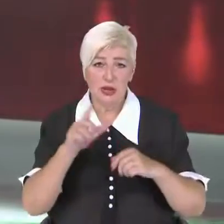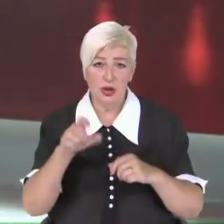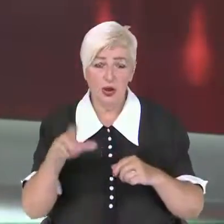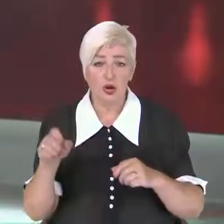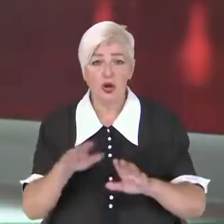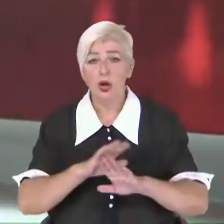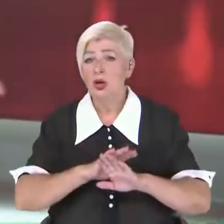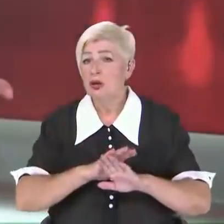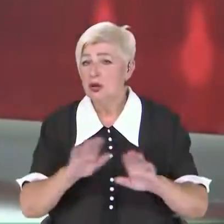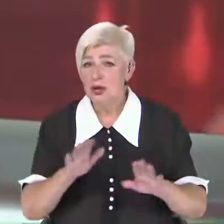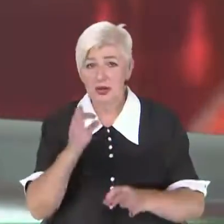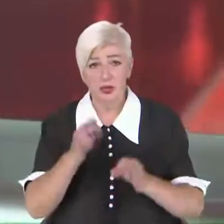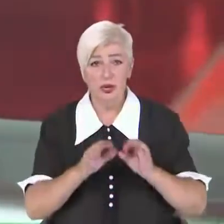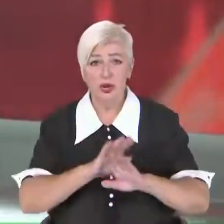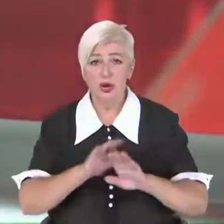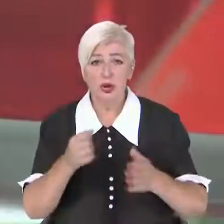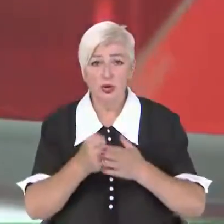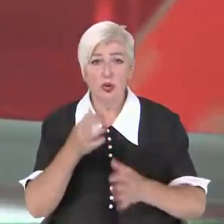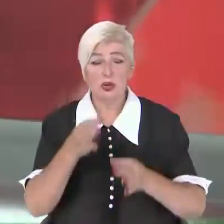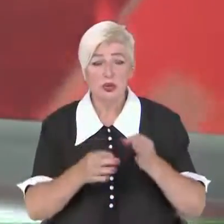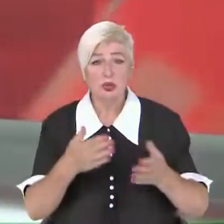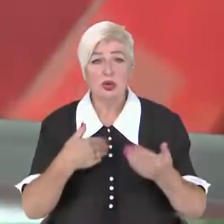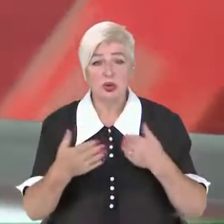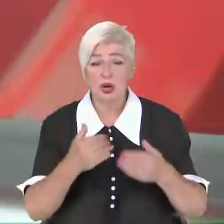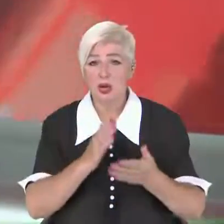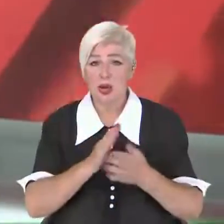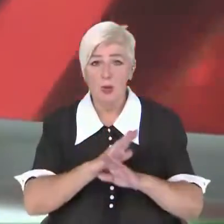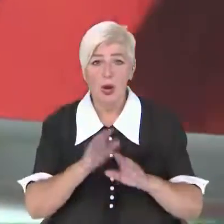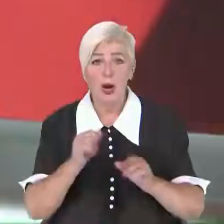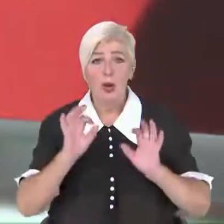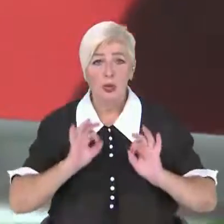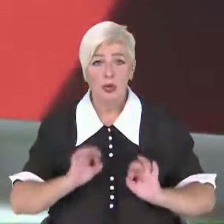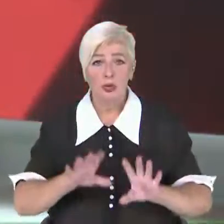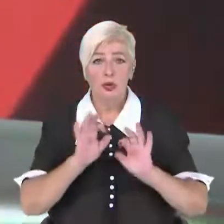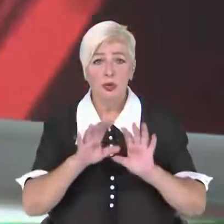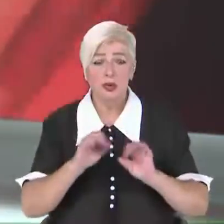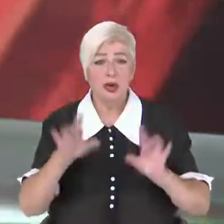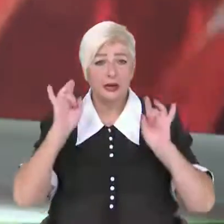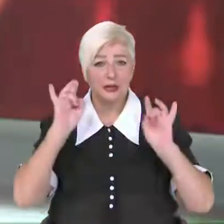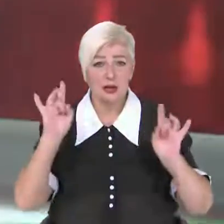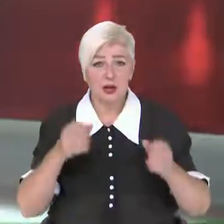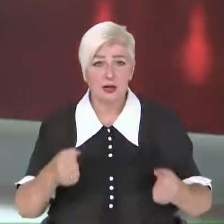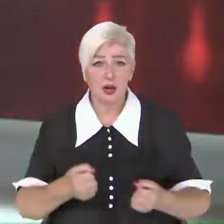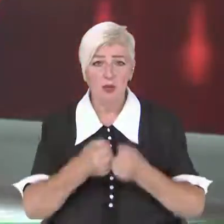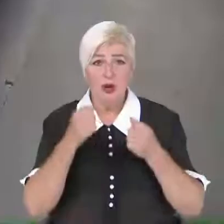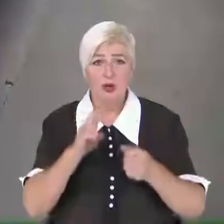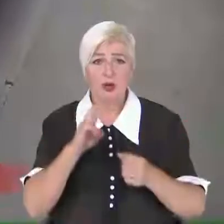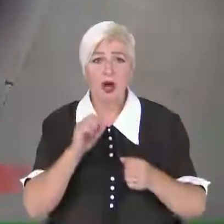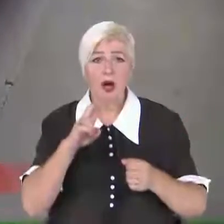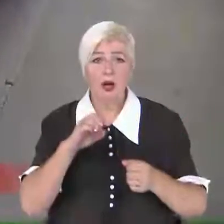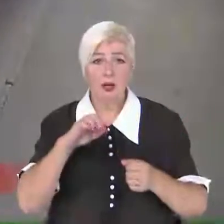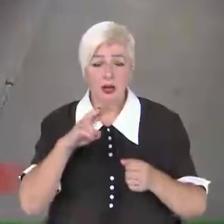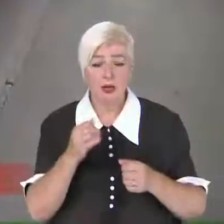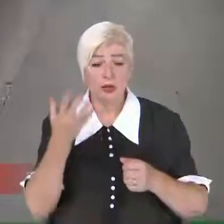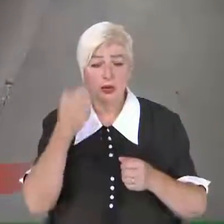не суддя і до суду стосунку немає. У прокуратурі прокоментували резонансну аварію на Калиновій, коли водій іномарки